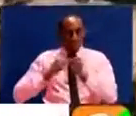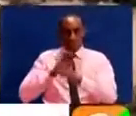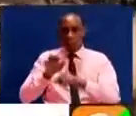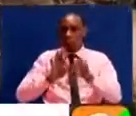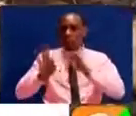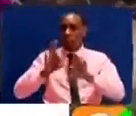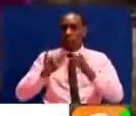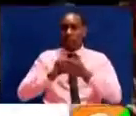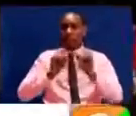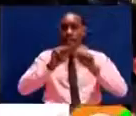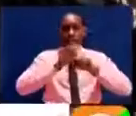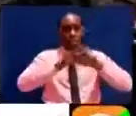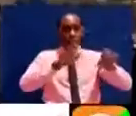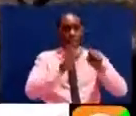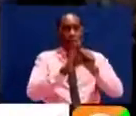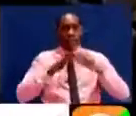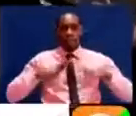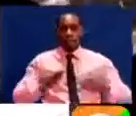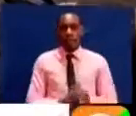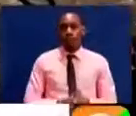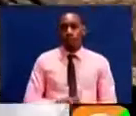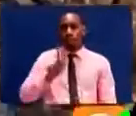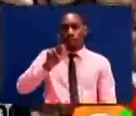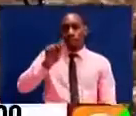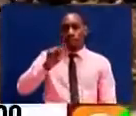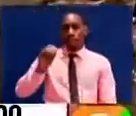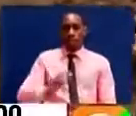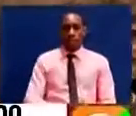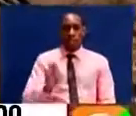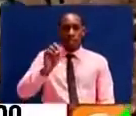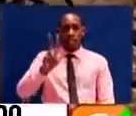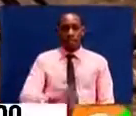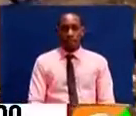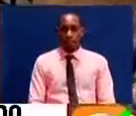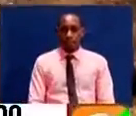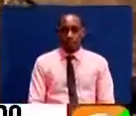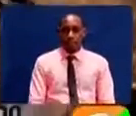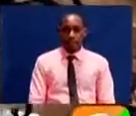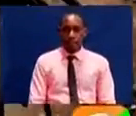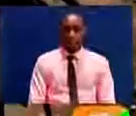corona utawafikia wengi. Kazugunga, runinga ya Citizen.